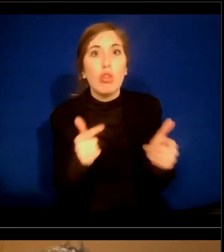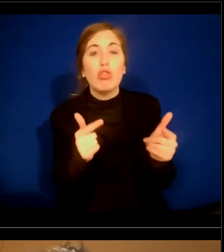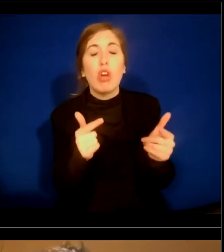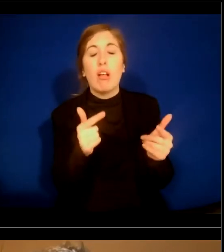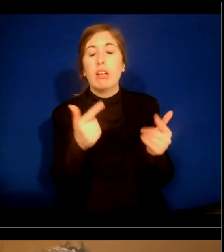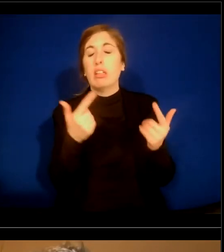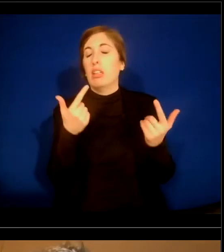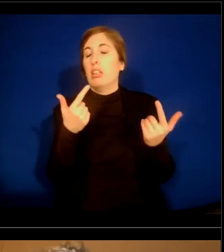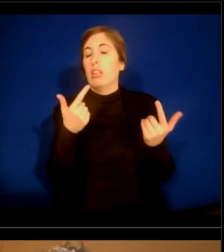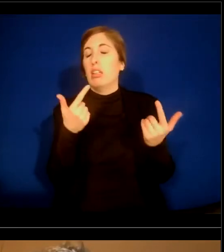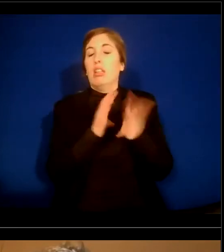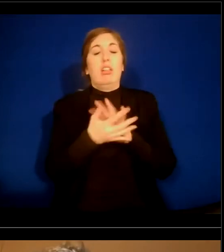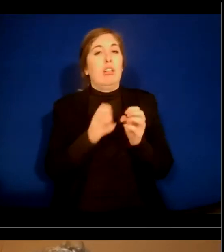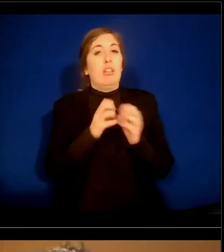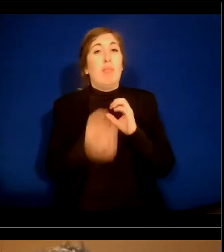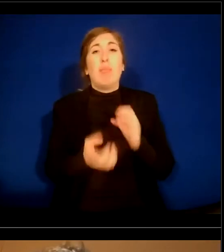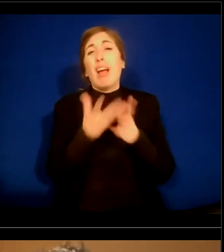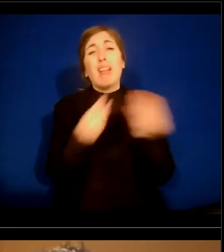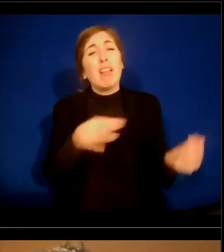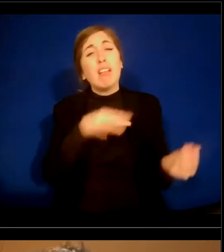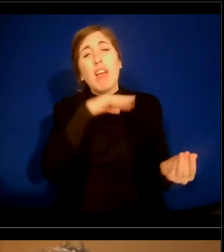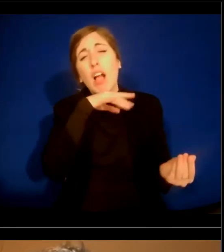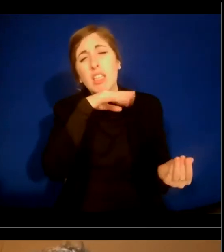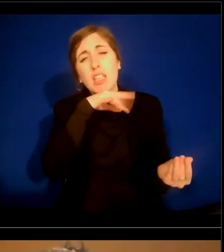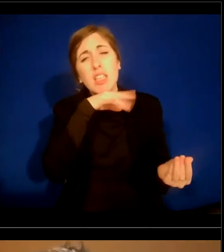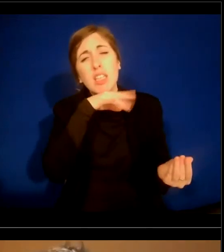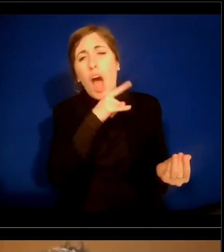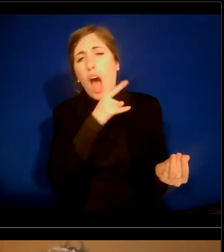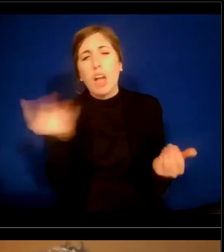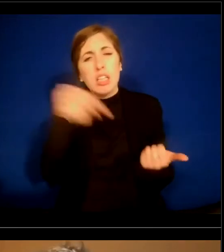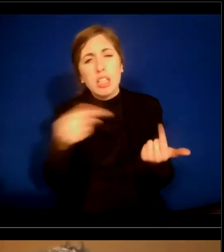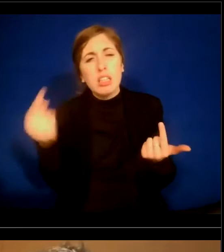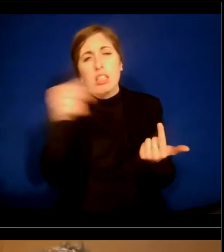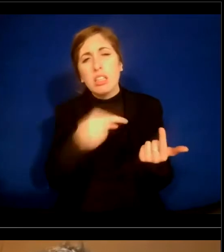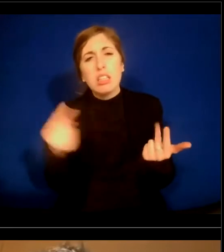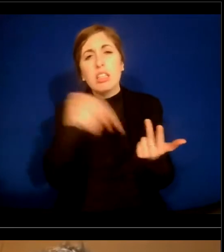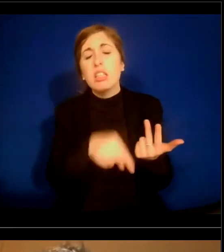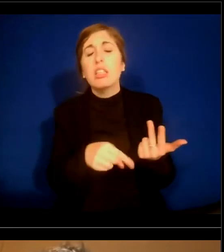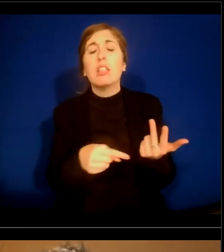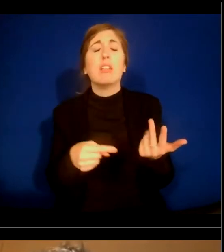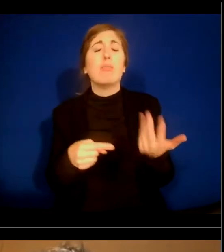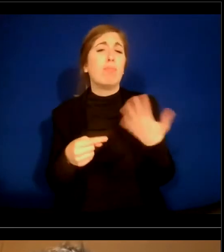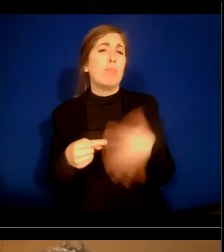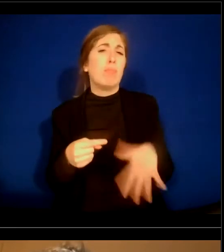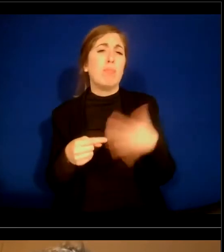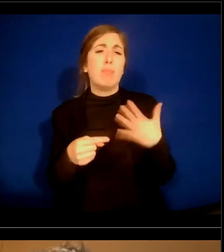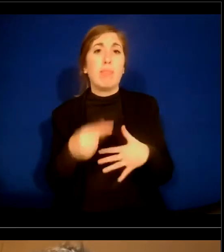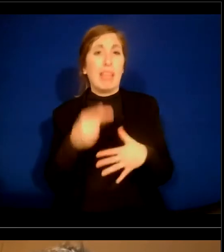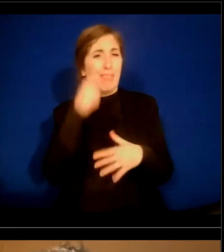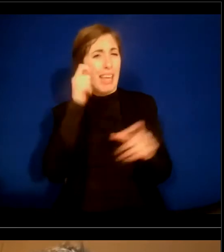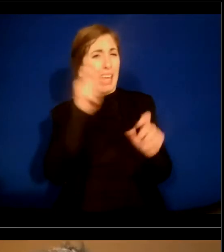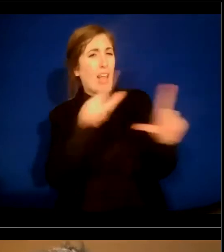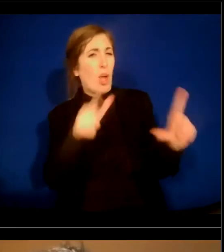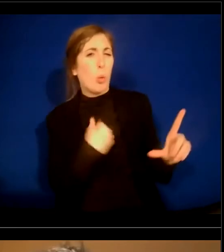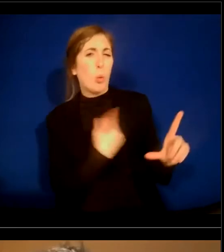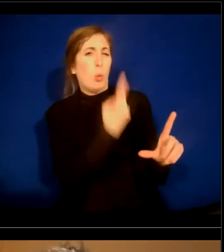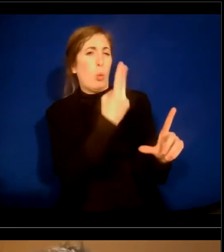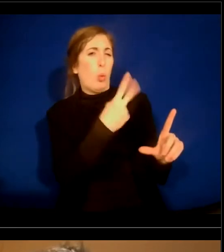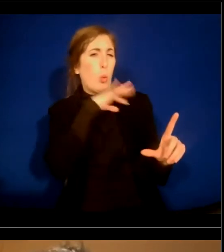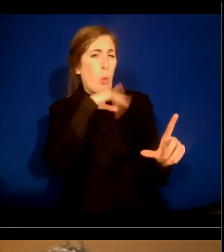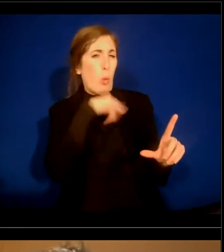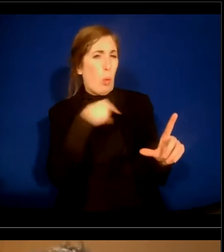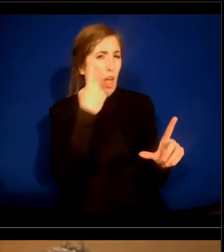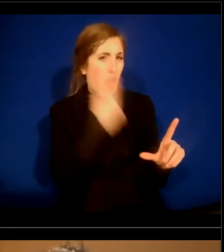Ci sono tantissimi anziani anche che arrivano, e ce ne sono visti un paio nel video, persone che tra